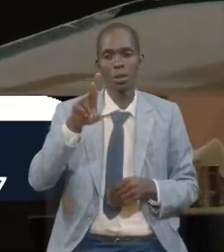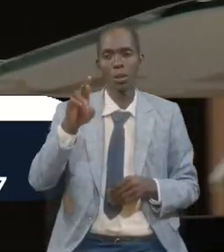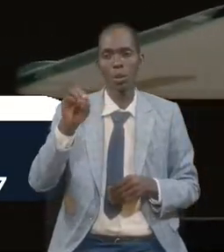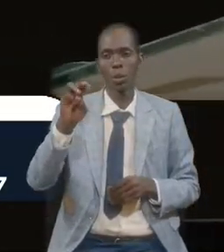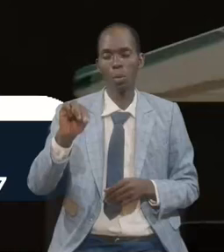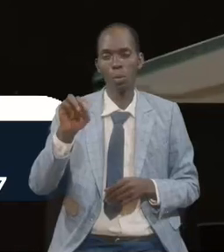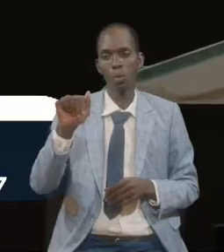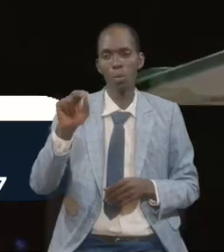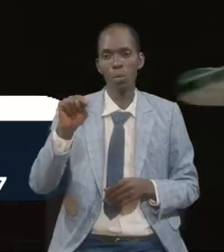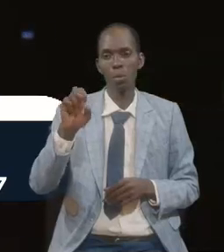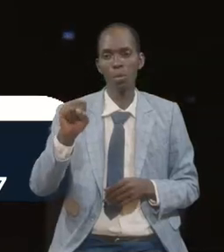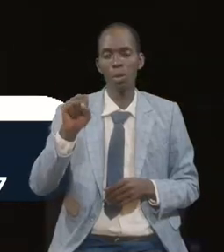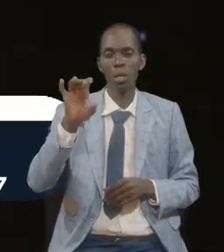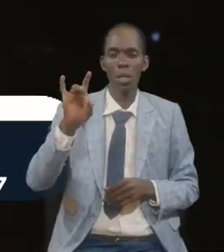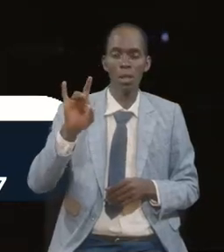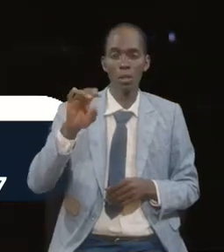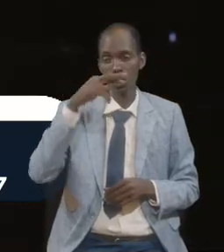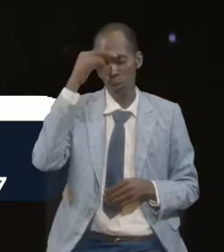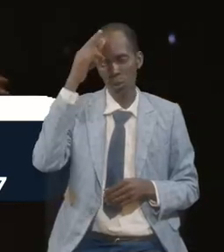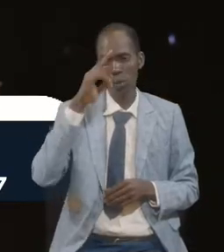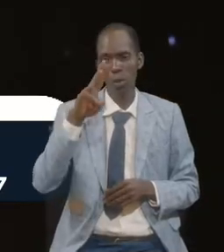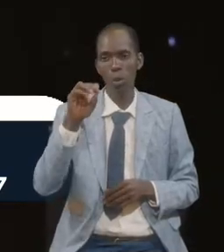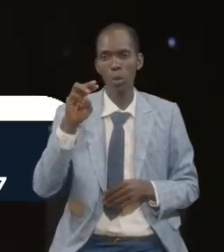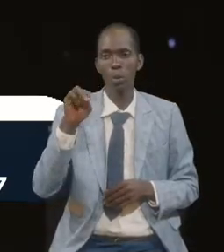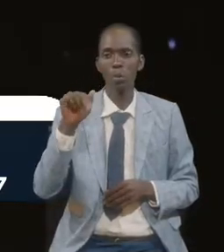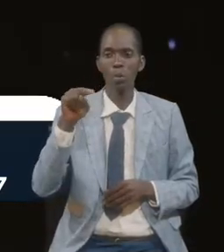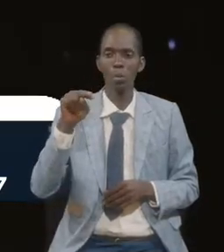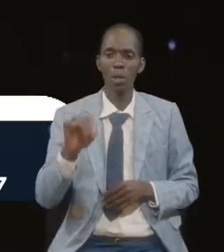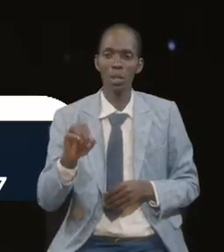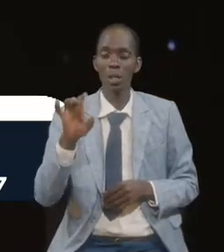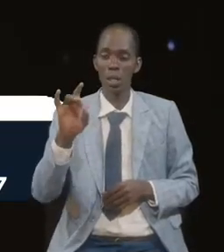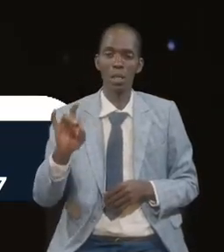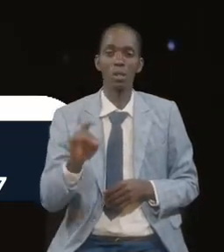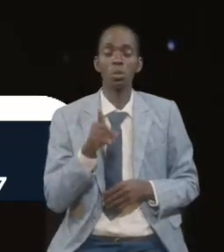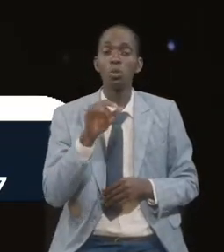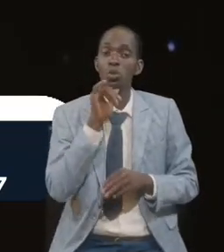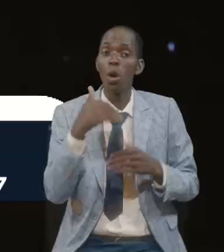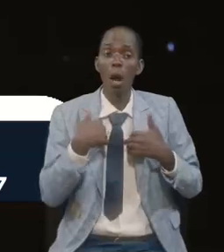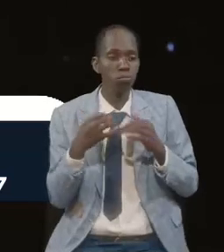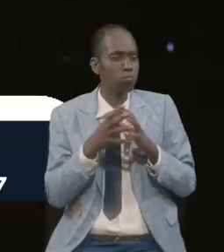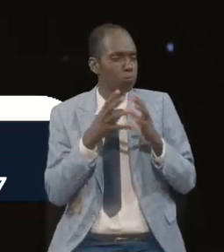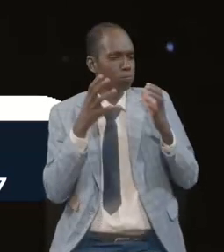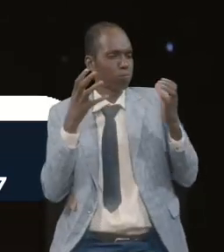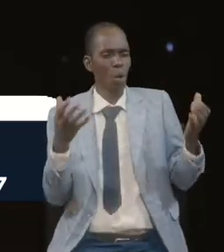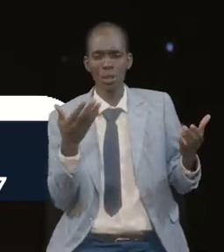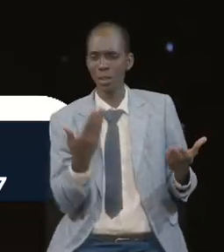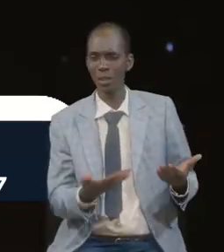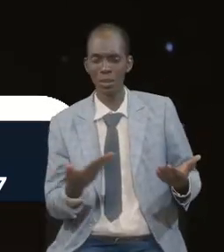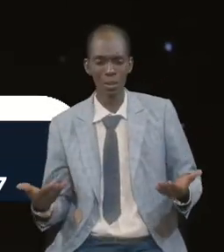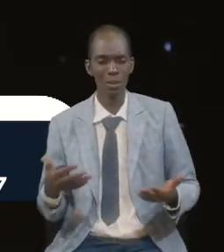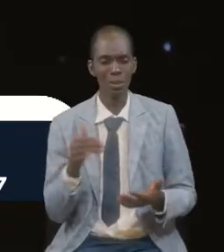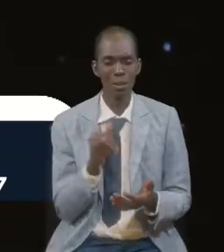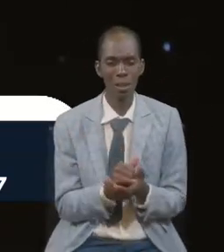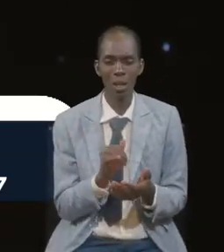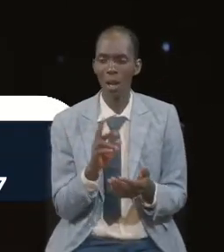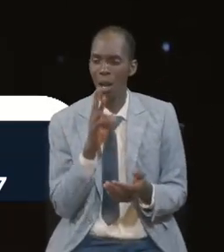8, verset 14. Le frère de condition humble, il ne parle pas beaucoup